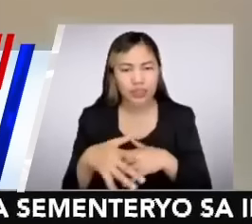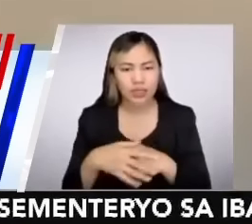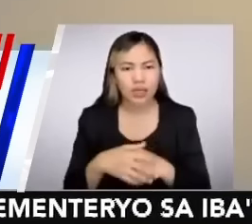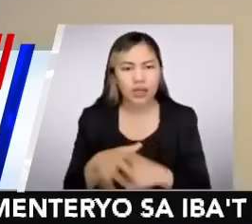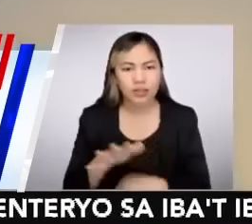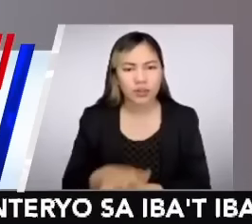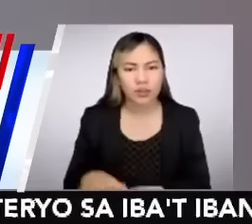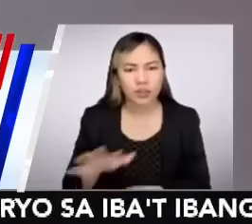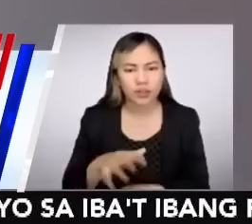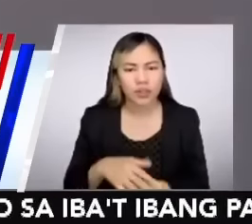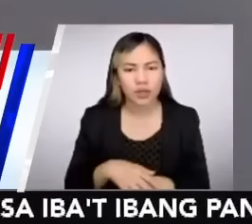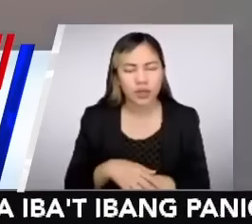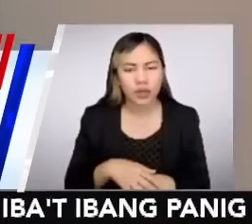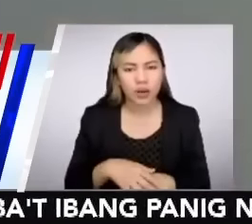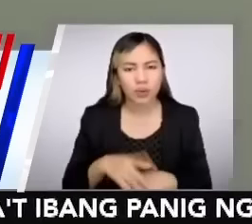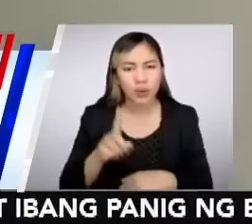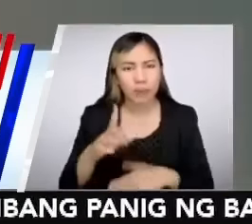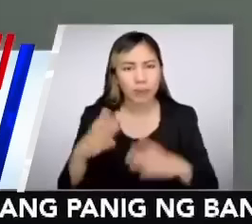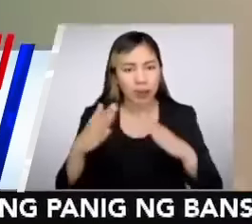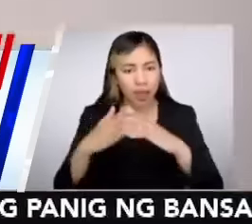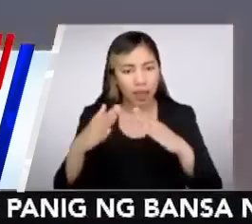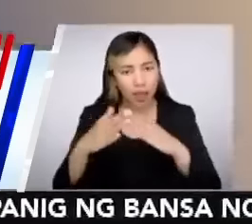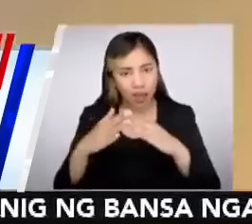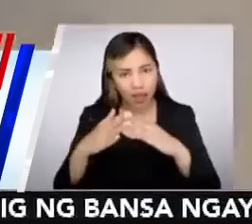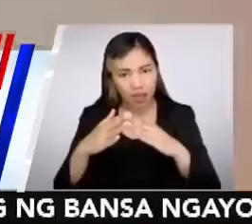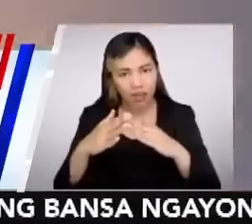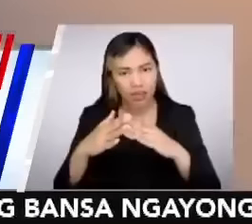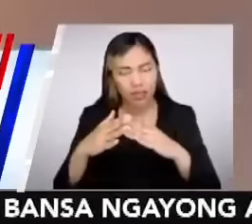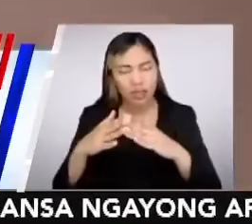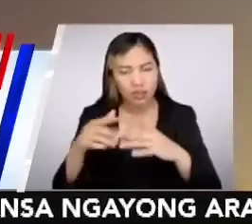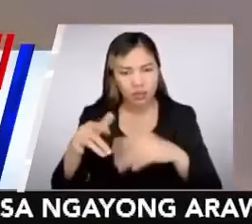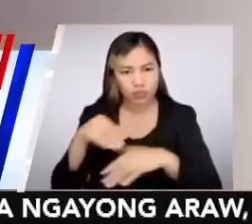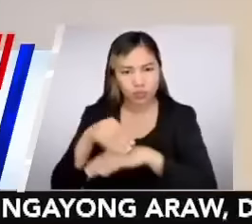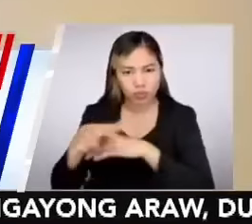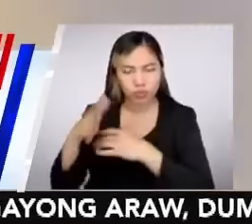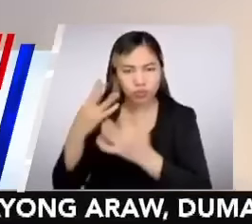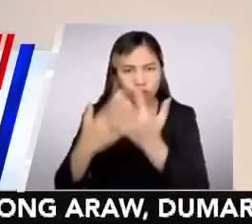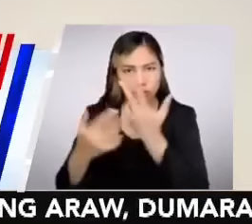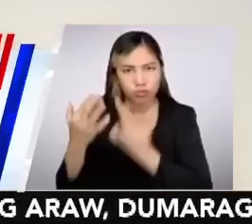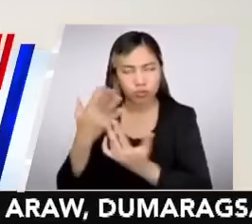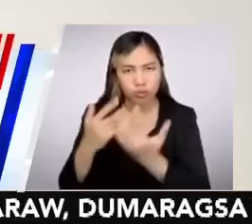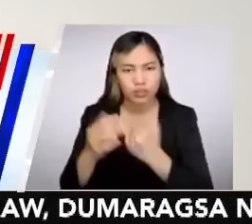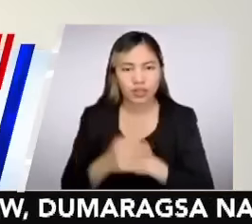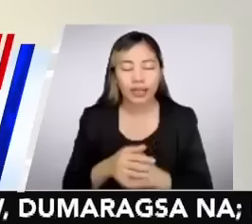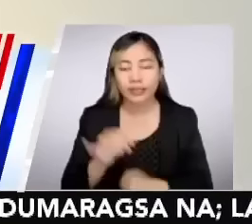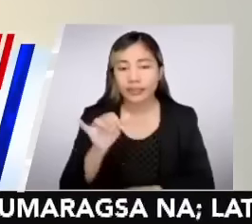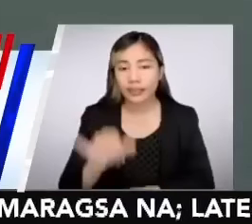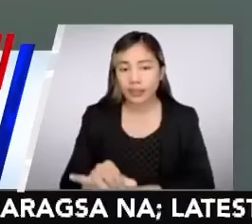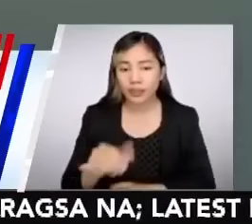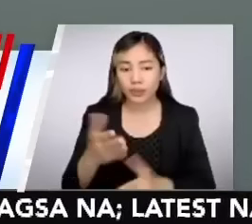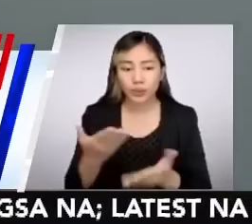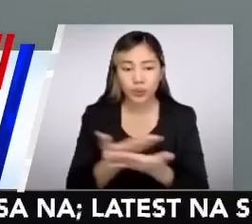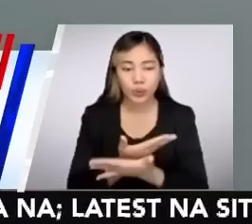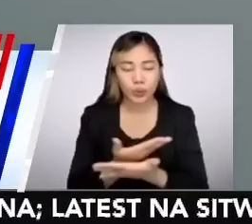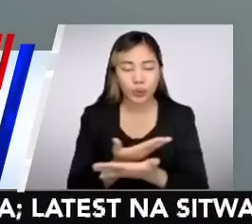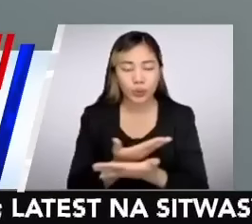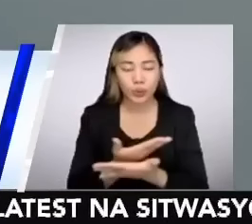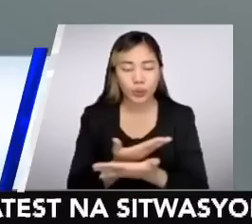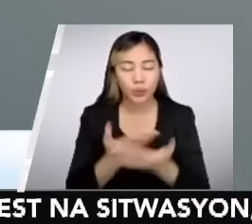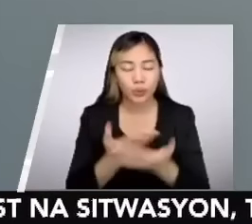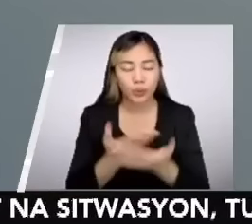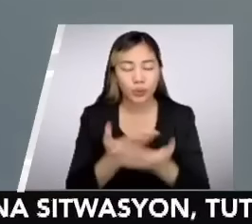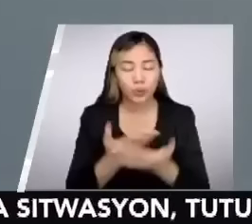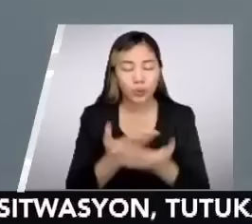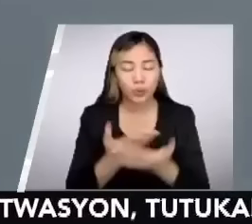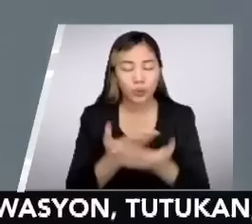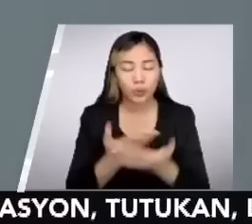yung nadamay sa sunog. At yan ang pinakasariwang balita mula dito sa Quezon City. Balik sa'yo, Rafi. Maraming